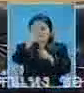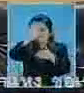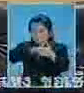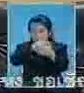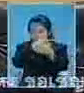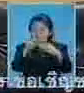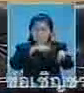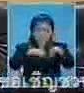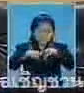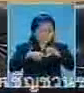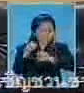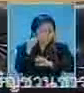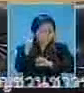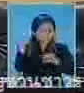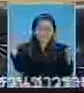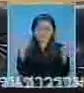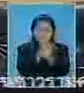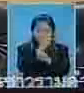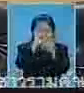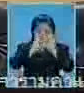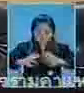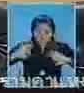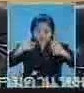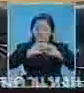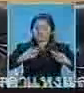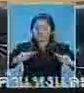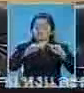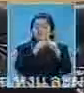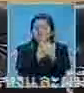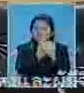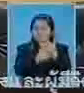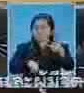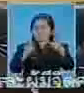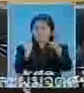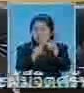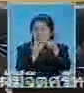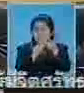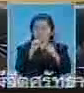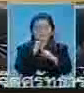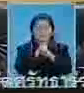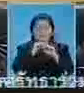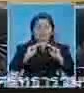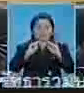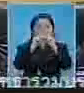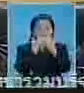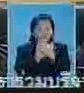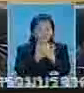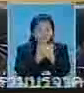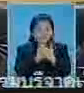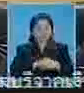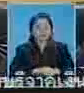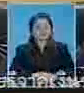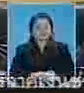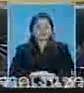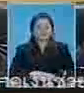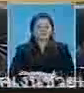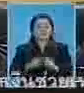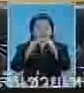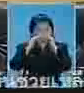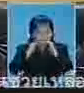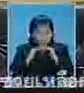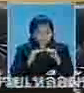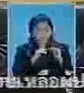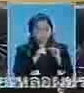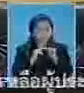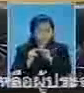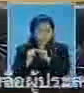ให้คุ้มค่าซึ่งถือว่าเป็นภารกิจที่สำคัญที่3ของทางกระทรวงการคลังคราวนี้ผมจะขออนุญาต